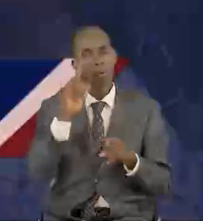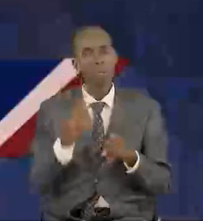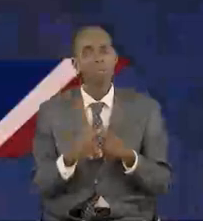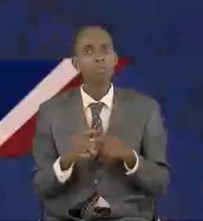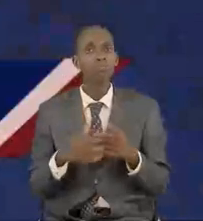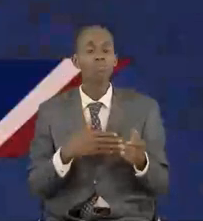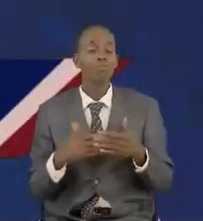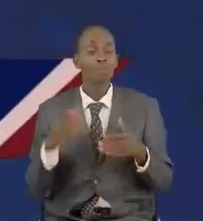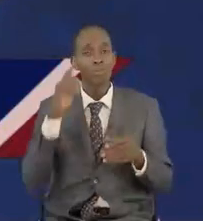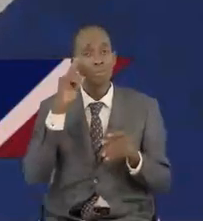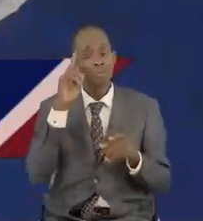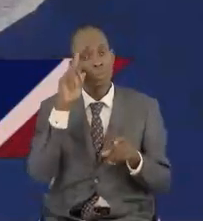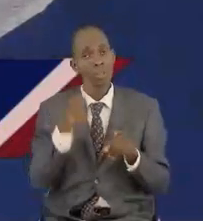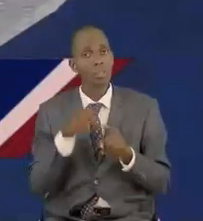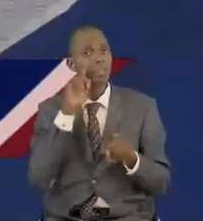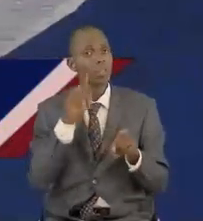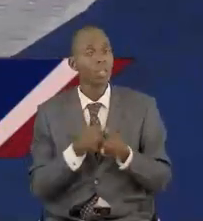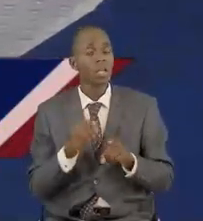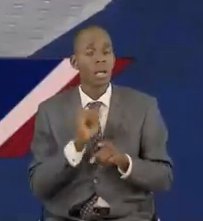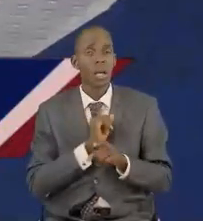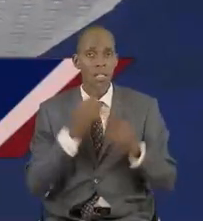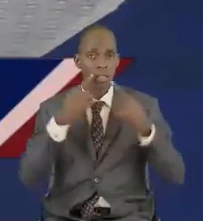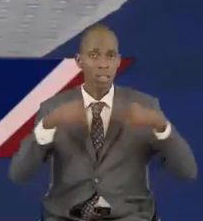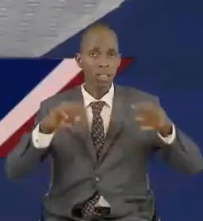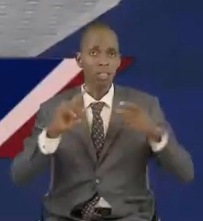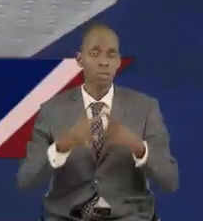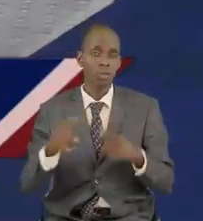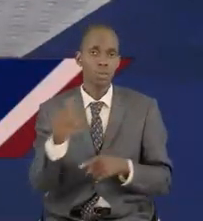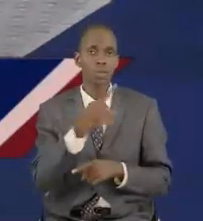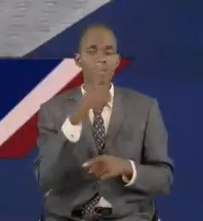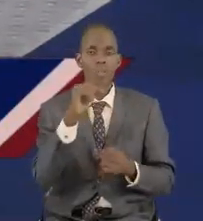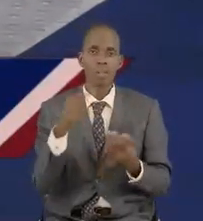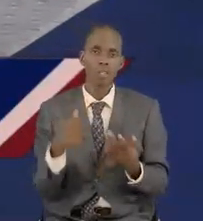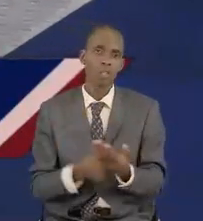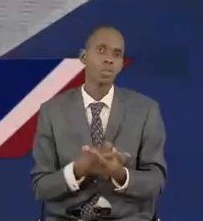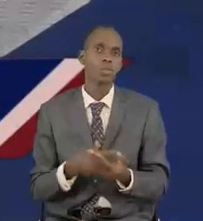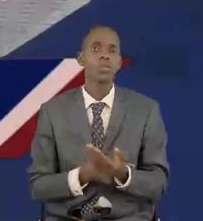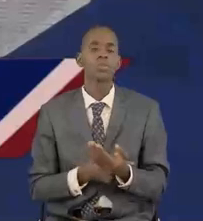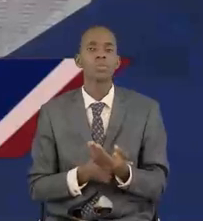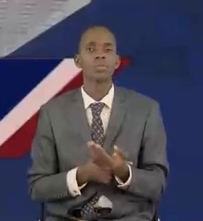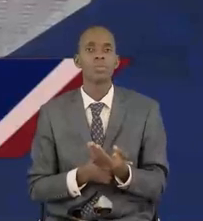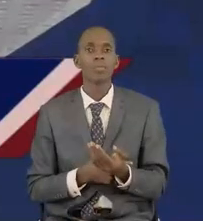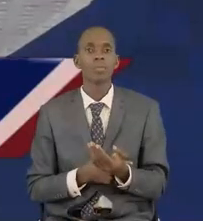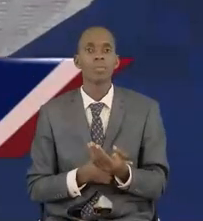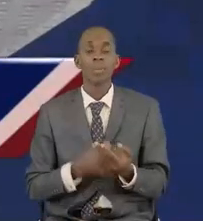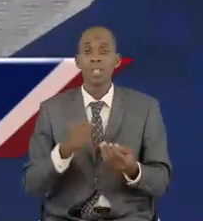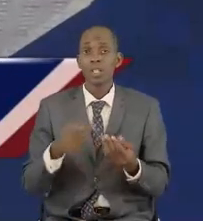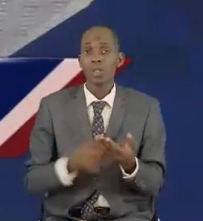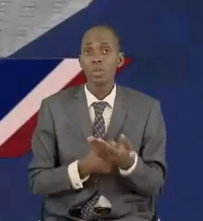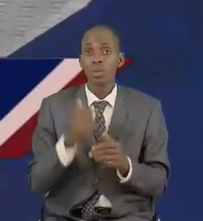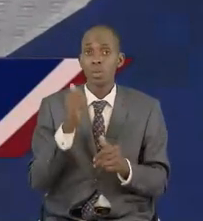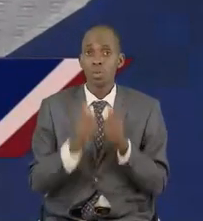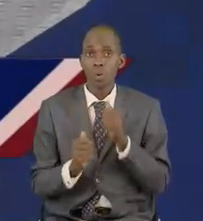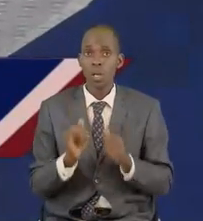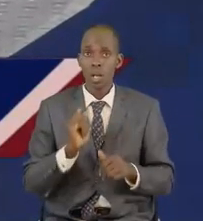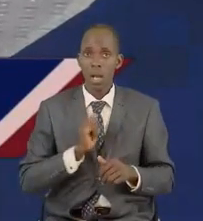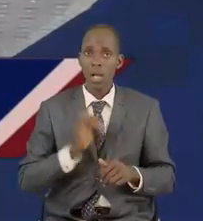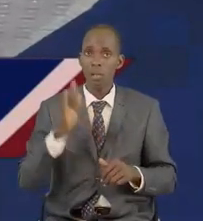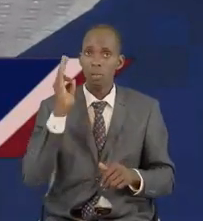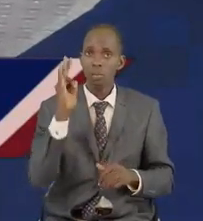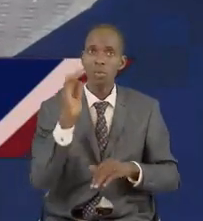rappelle frère l'évangile que je vous ai annoncé l'Évangile l'Évangile